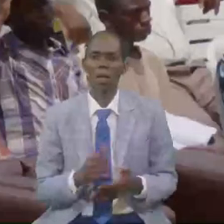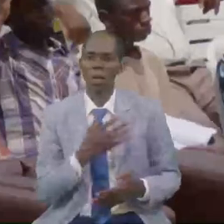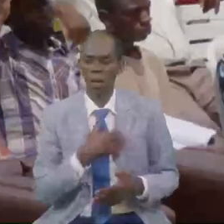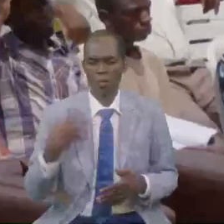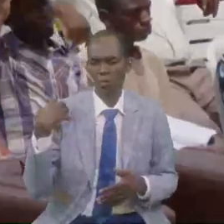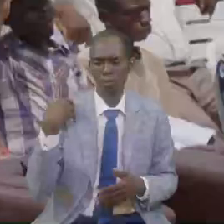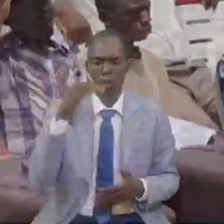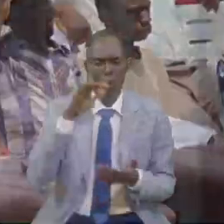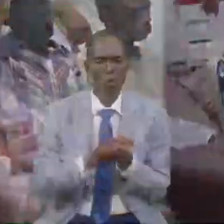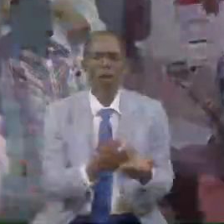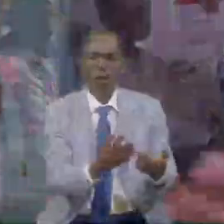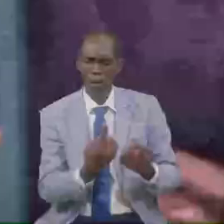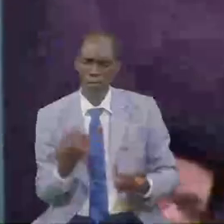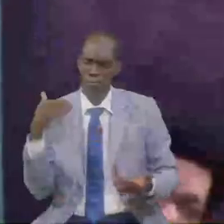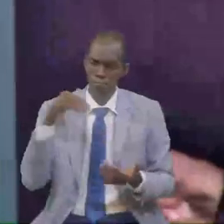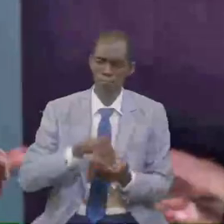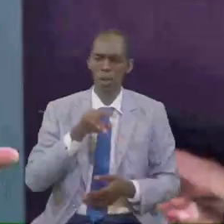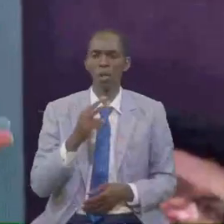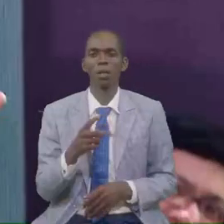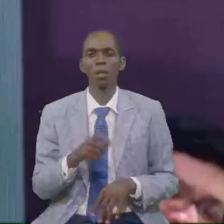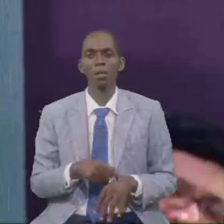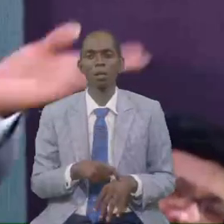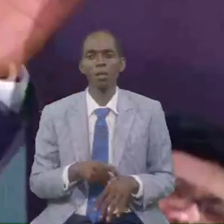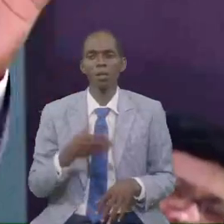La femme est revenue encore.